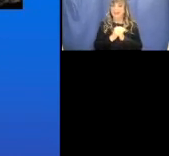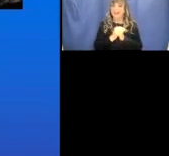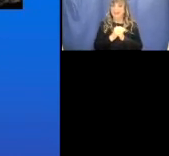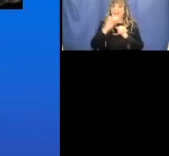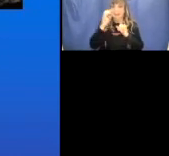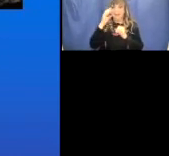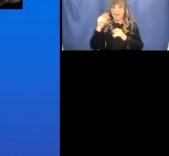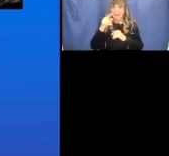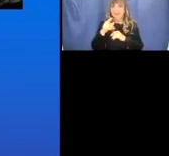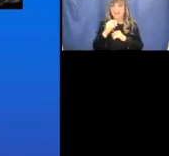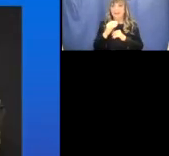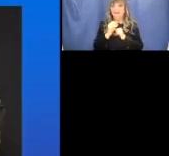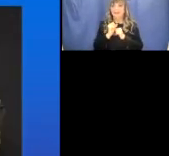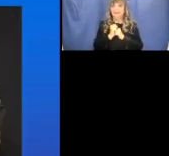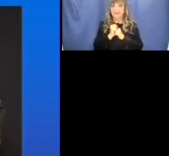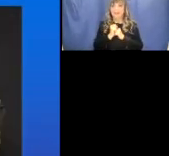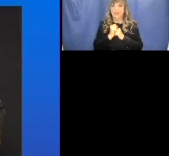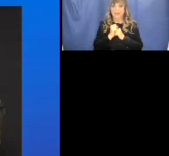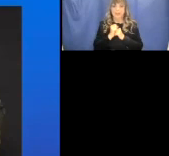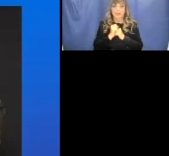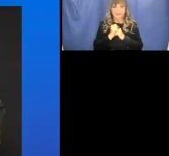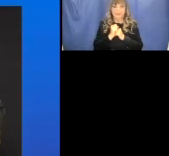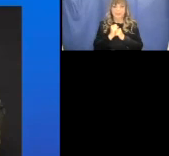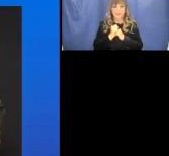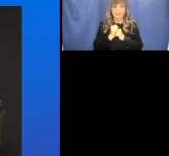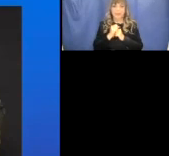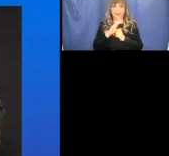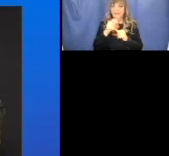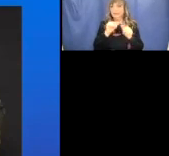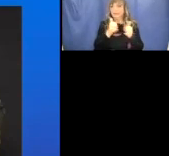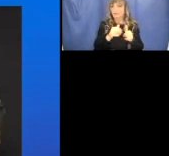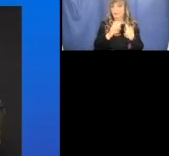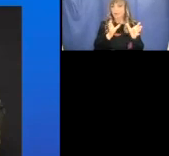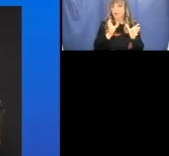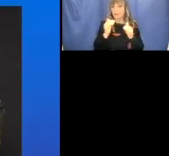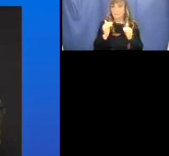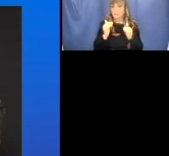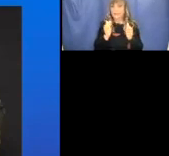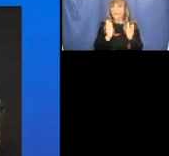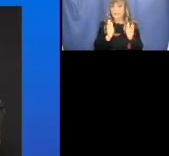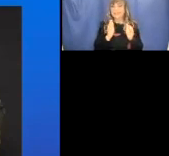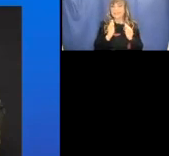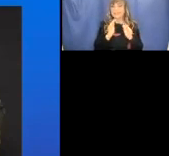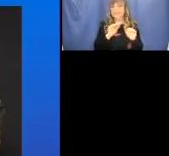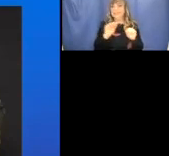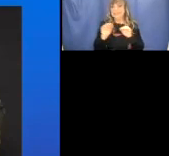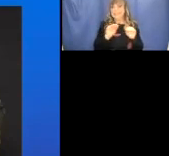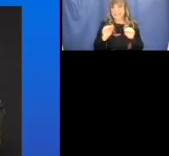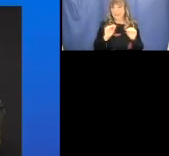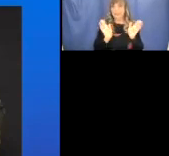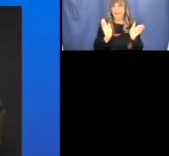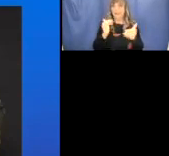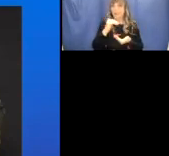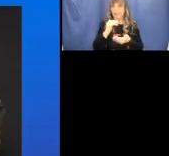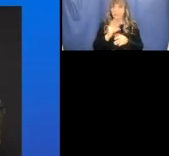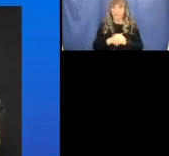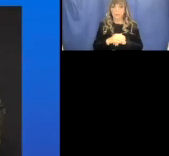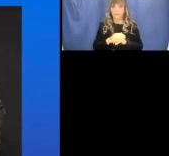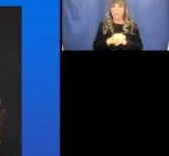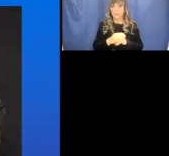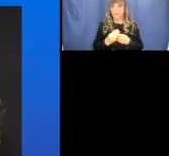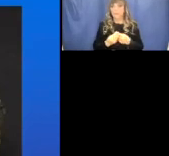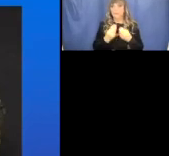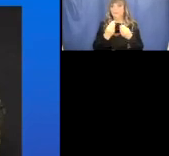bell'esemplare e altre forme nel sistema cubico che ho messo più che altro per la bellezza